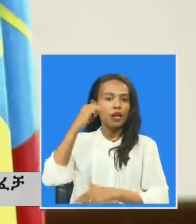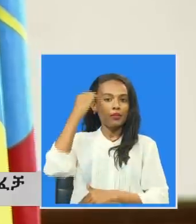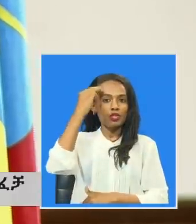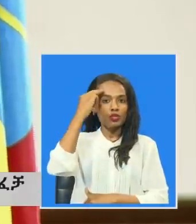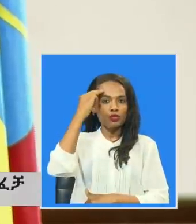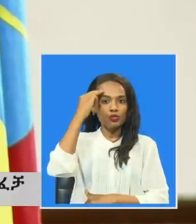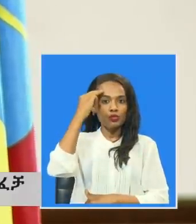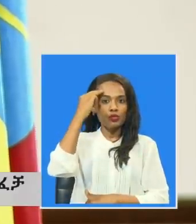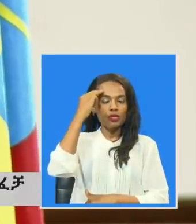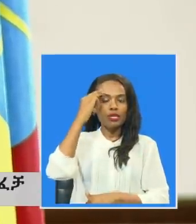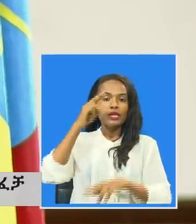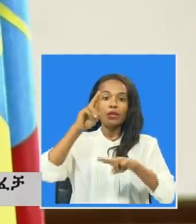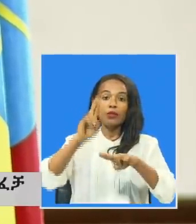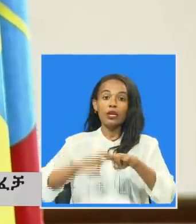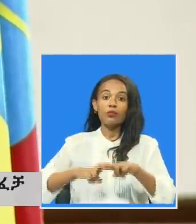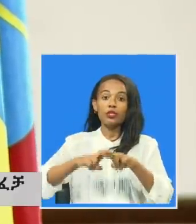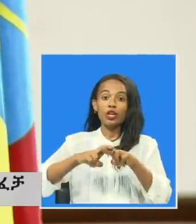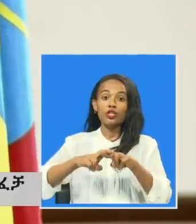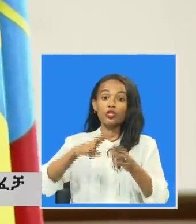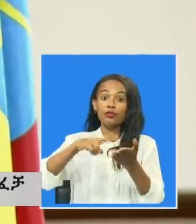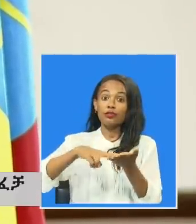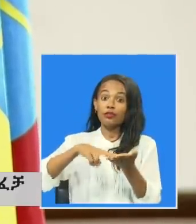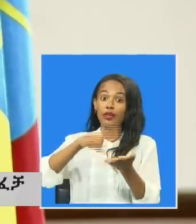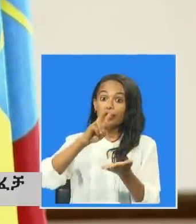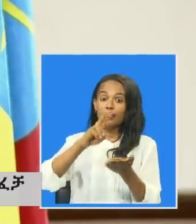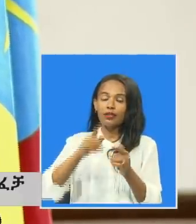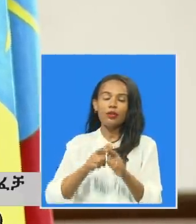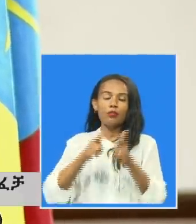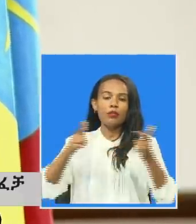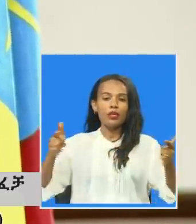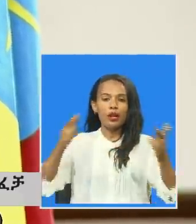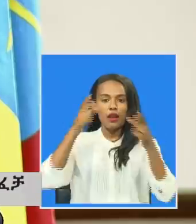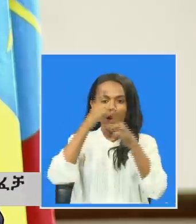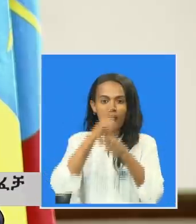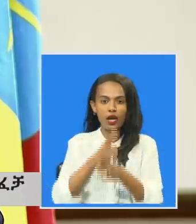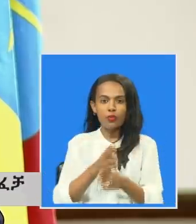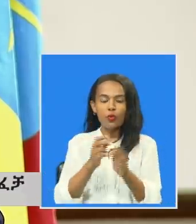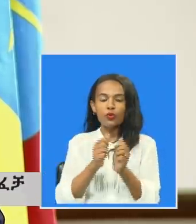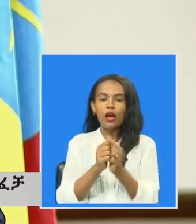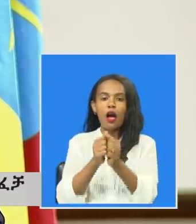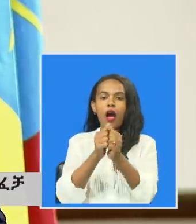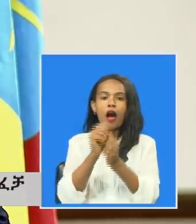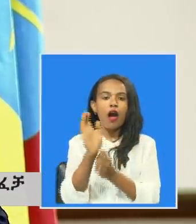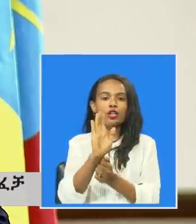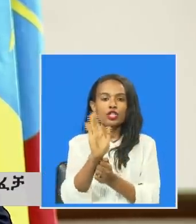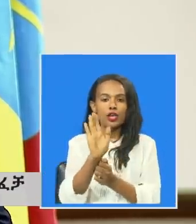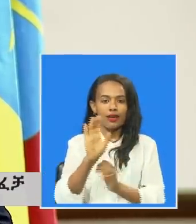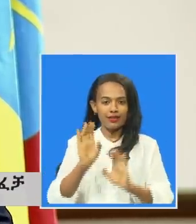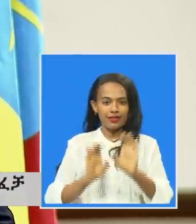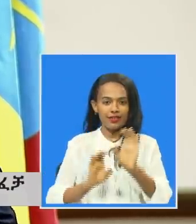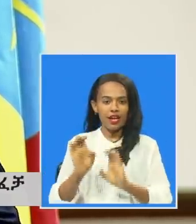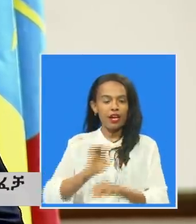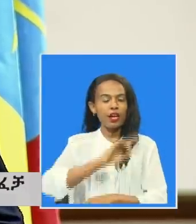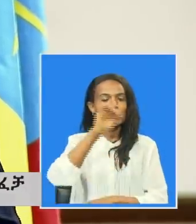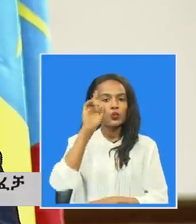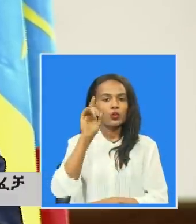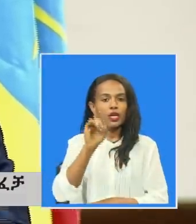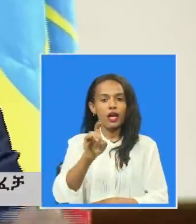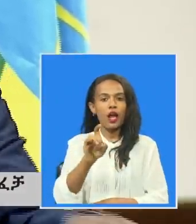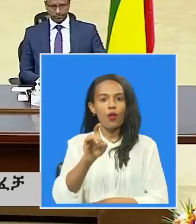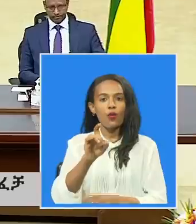ሚኒስትሩን ከመቀመጫችን ተነስተን በታላቅ አክብሮት አሸኛኘት እንድናደርግላቸው እጠይቃለሁ።